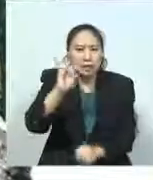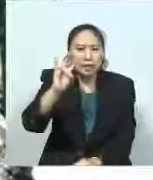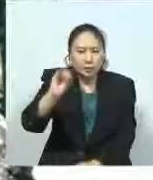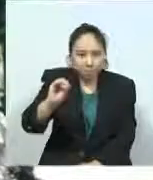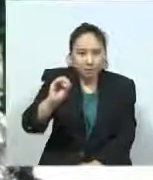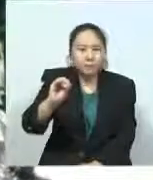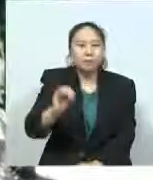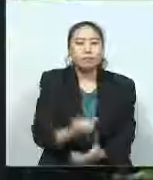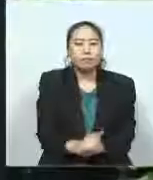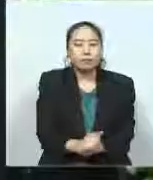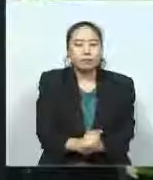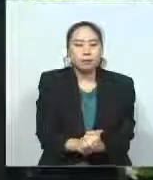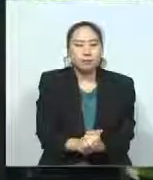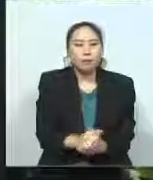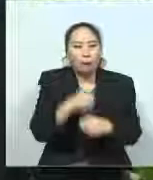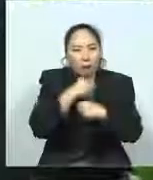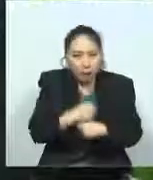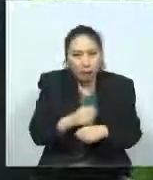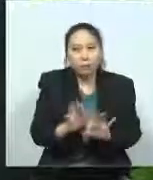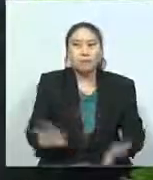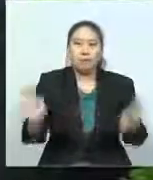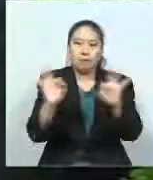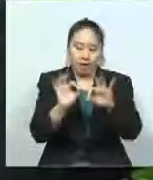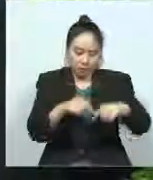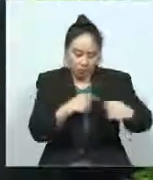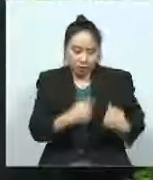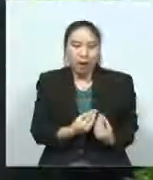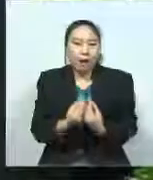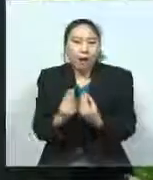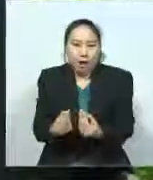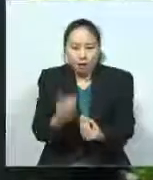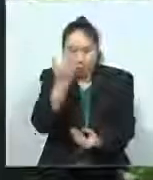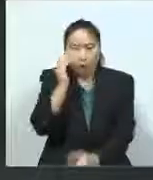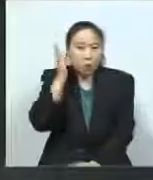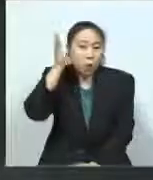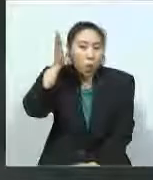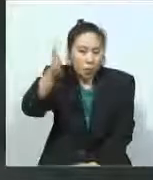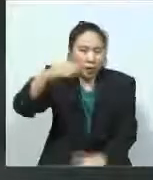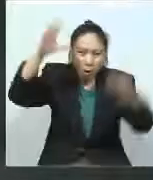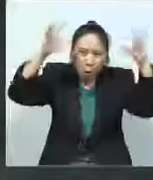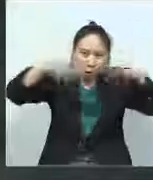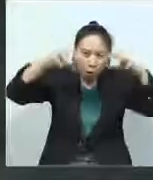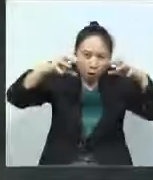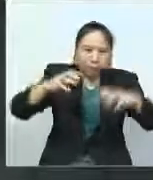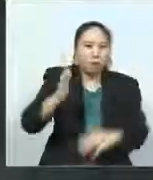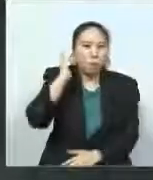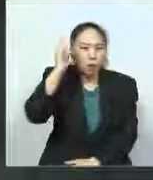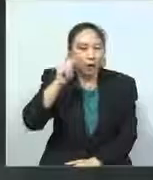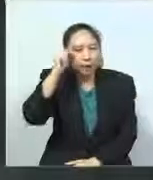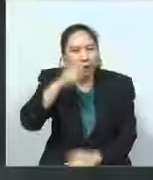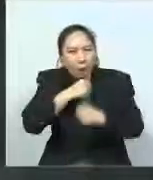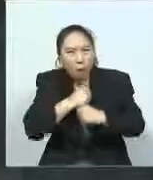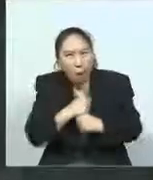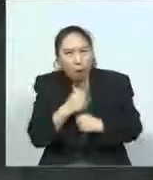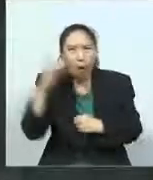ค่ะ70ปีแล้วเพราะฉะนั้นขวัญกำลังใจเพราะหลังจากนี้เนี่ยพอมีฟ้ามีฝนมีลมคุณตาต้องมีความระ